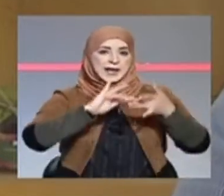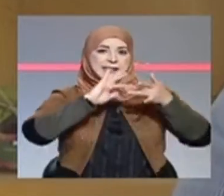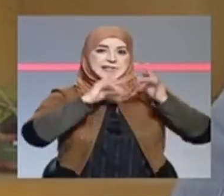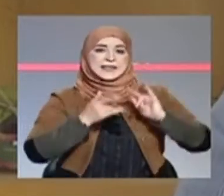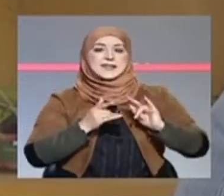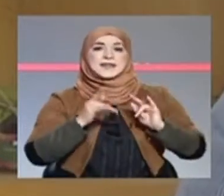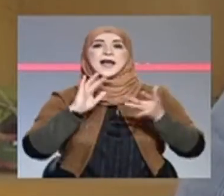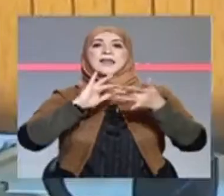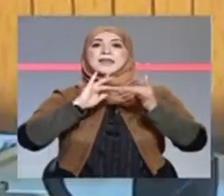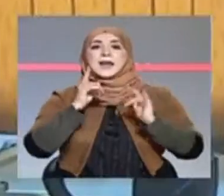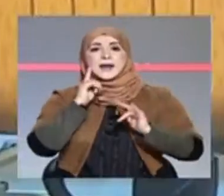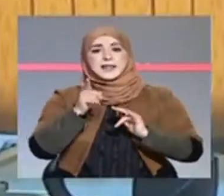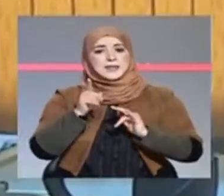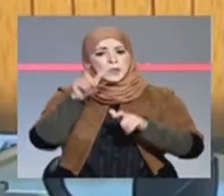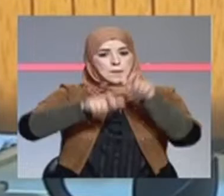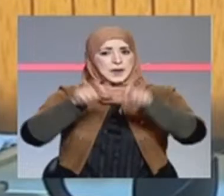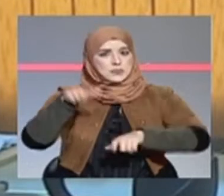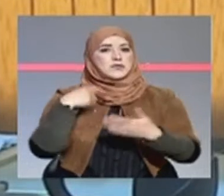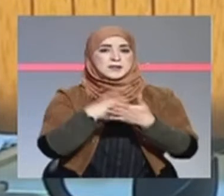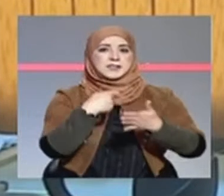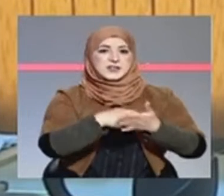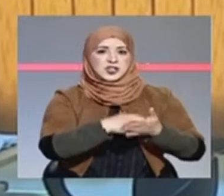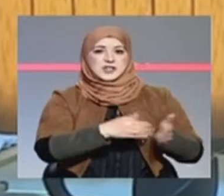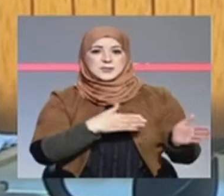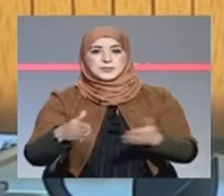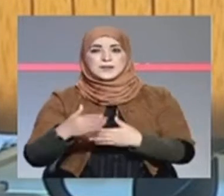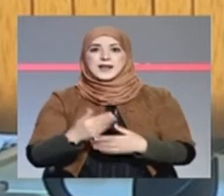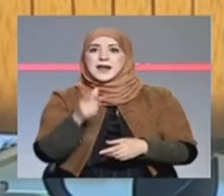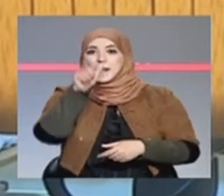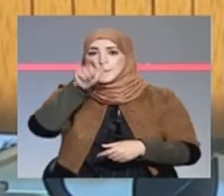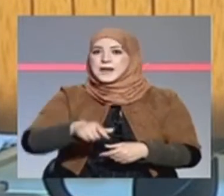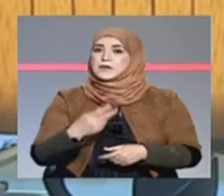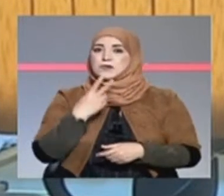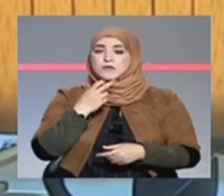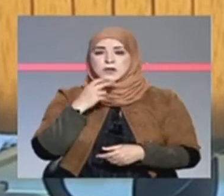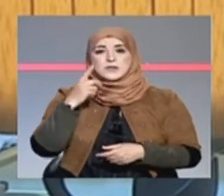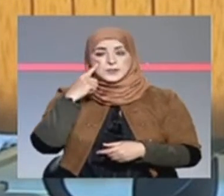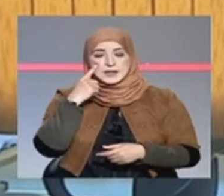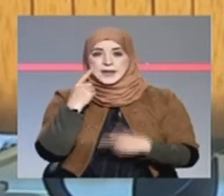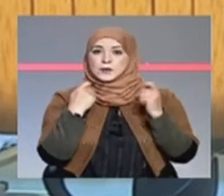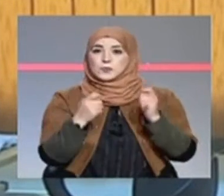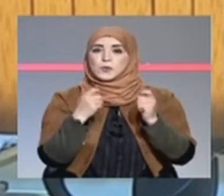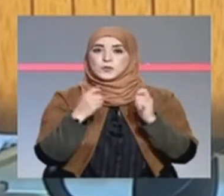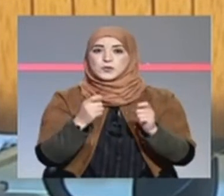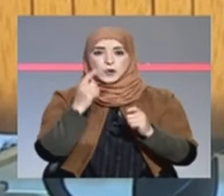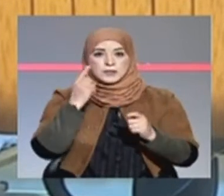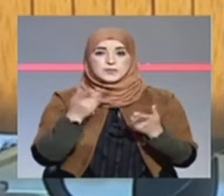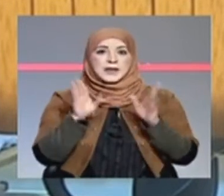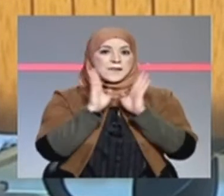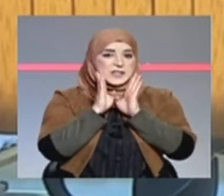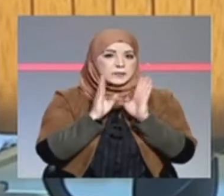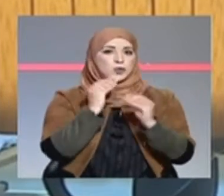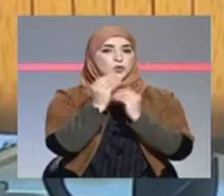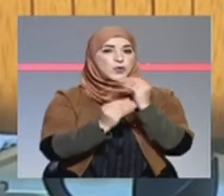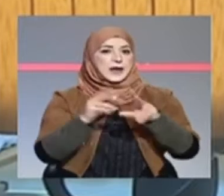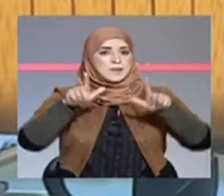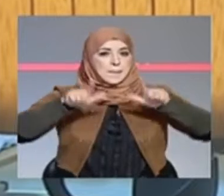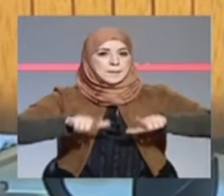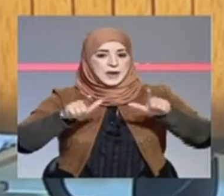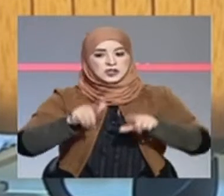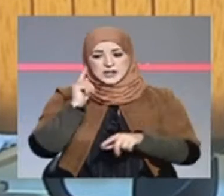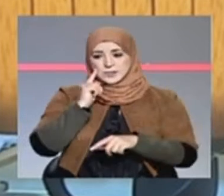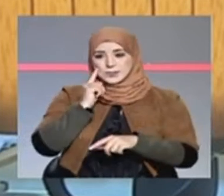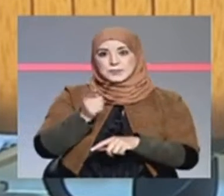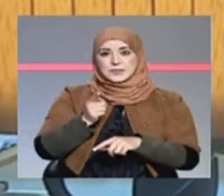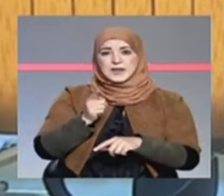ولا بيتك من المستهلكين خاصه المواقع الاجتماعي تثبت من